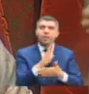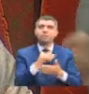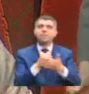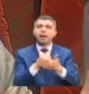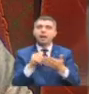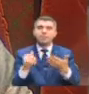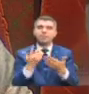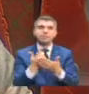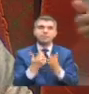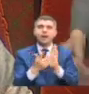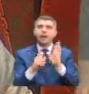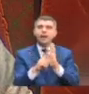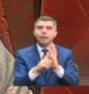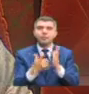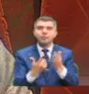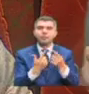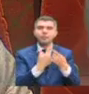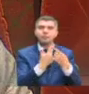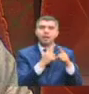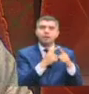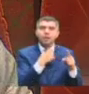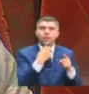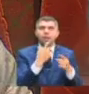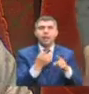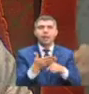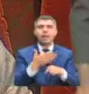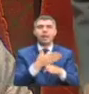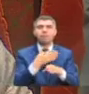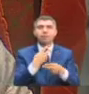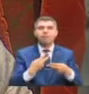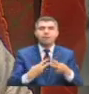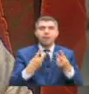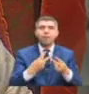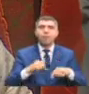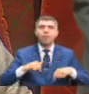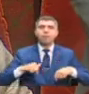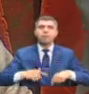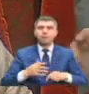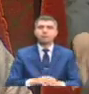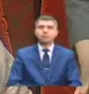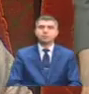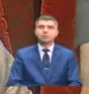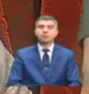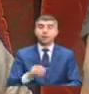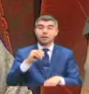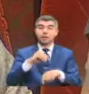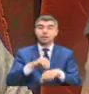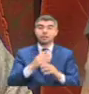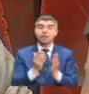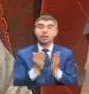في التدابير ذات الأولوية اللي صدرتها الوزارة والآن كتنفذها.